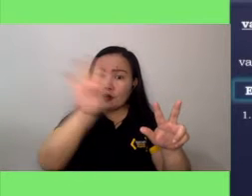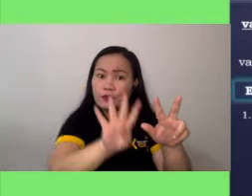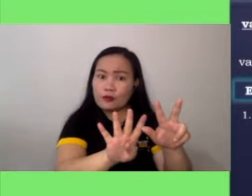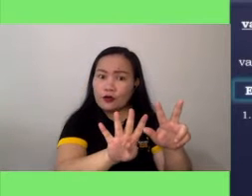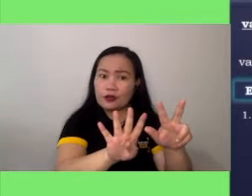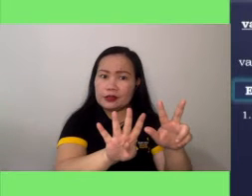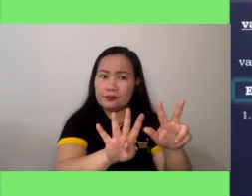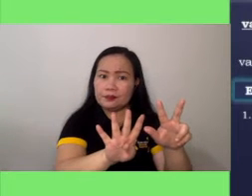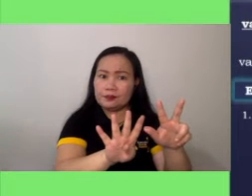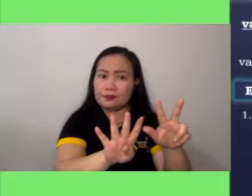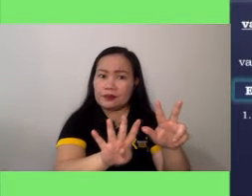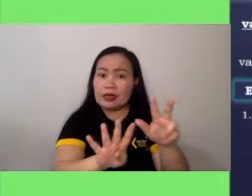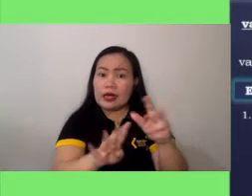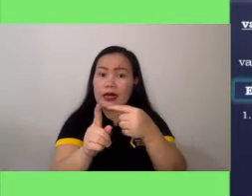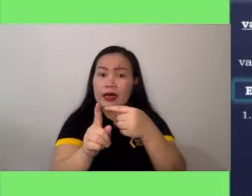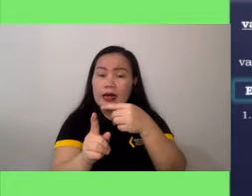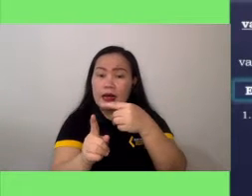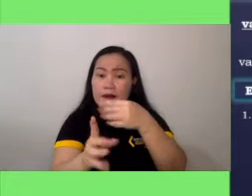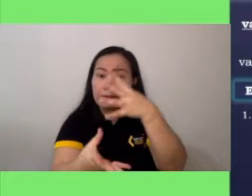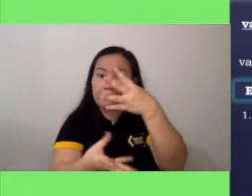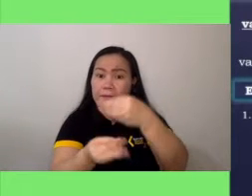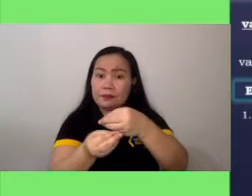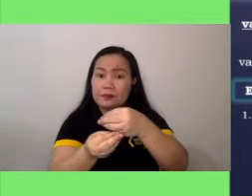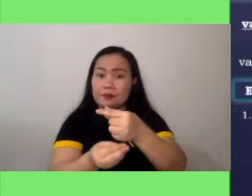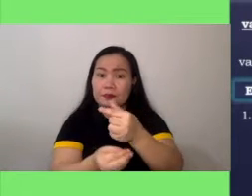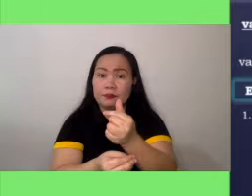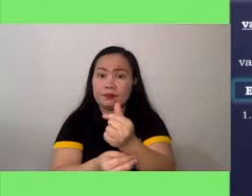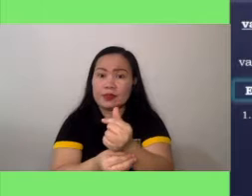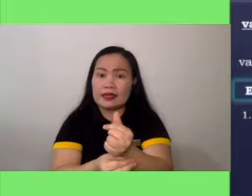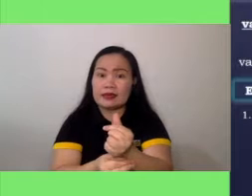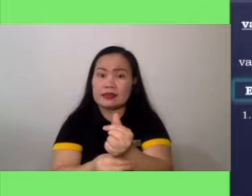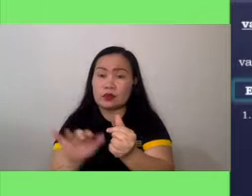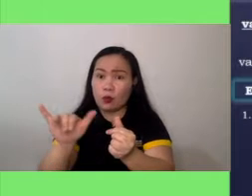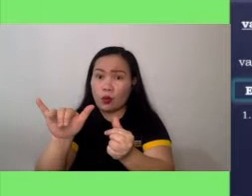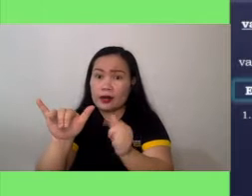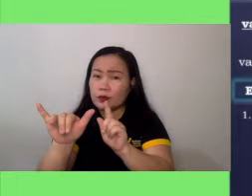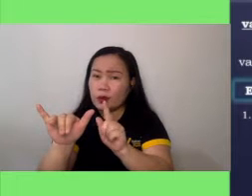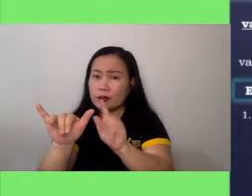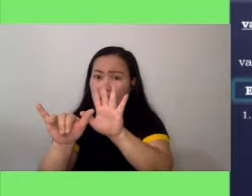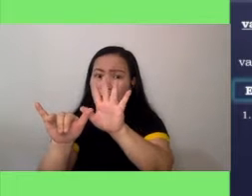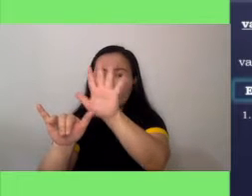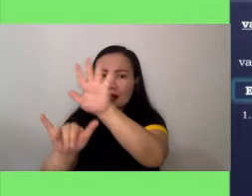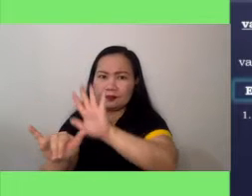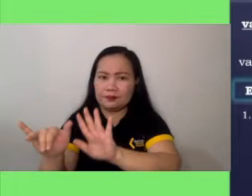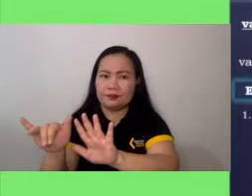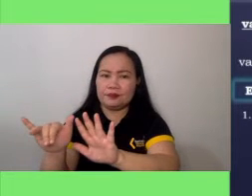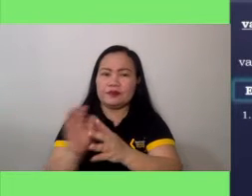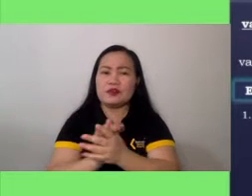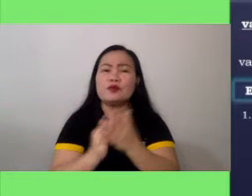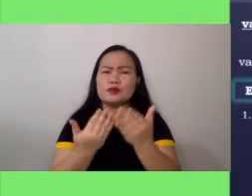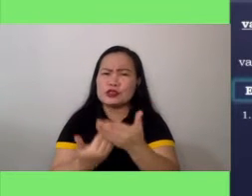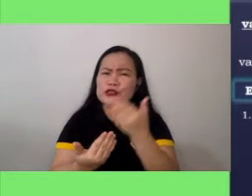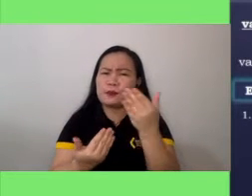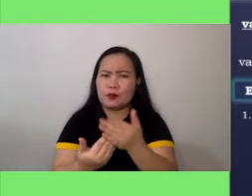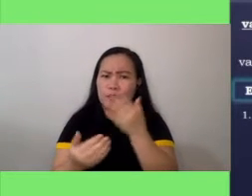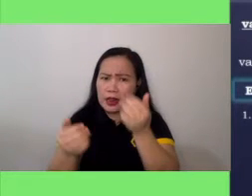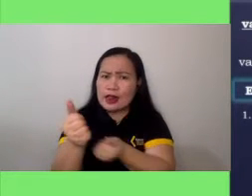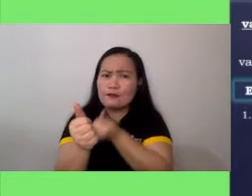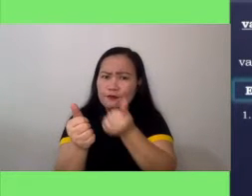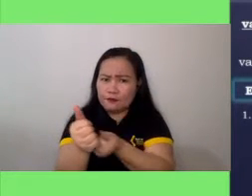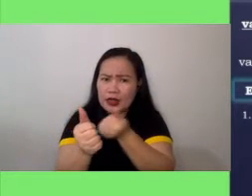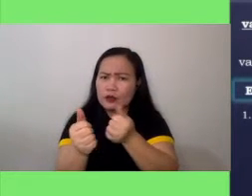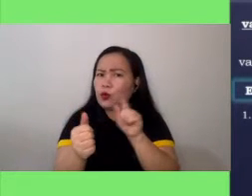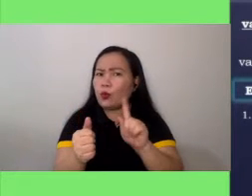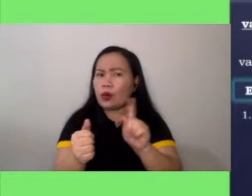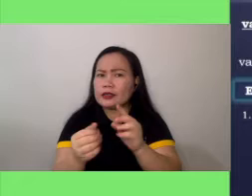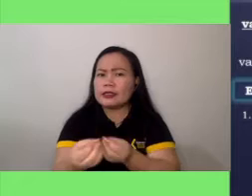x, what is your x? That is 4, plus y, what is your y? 5. Okay? So,